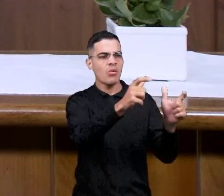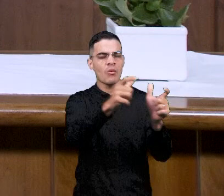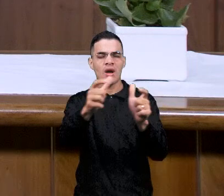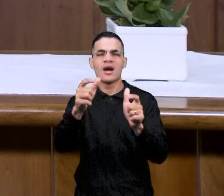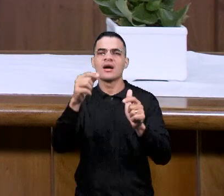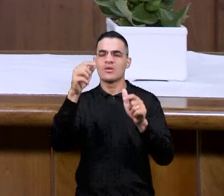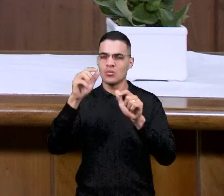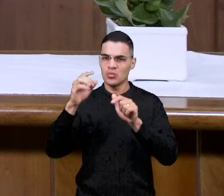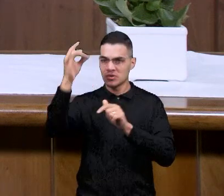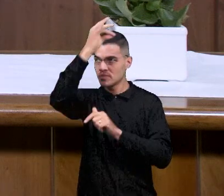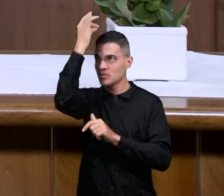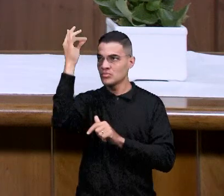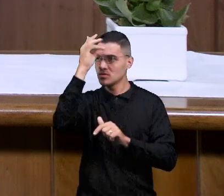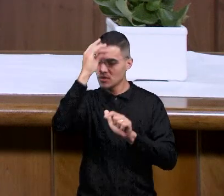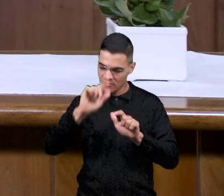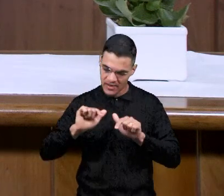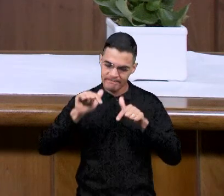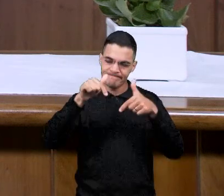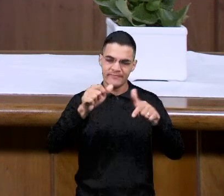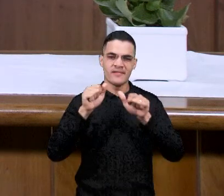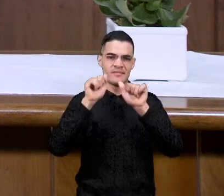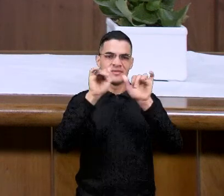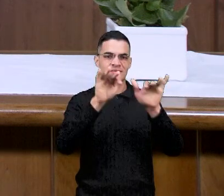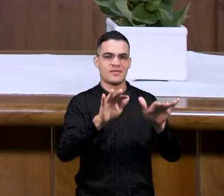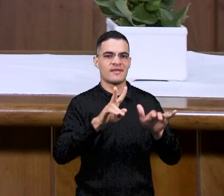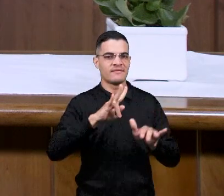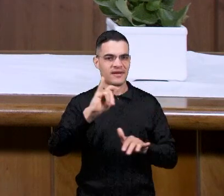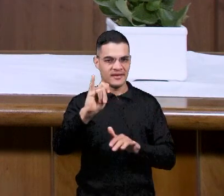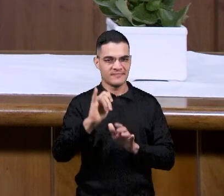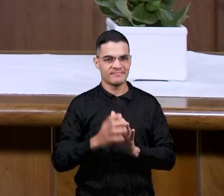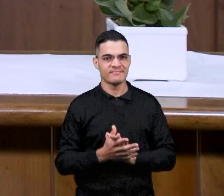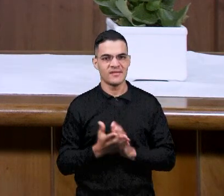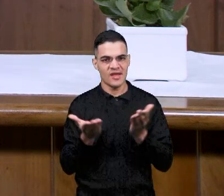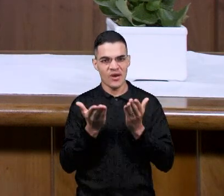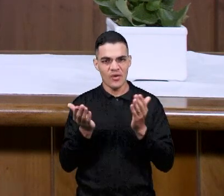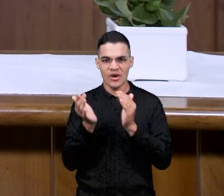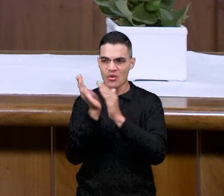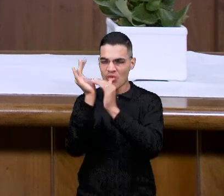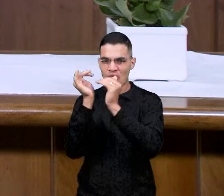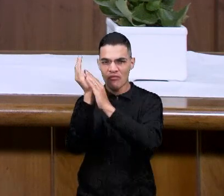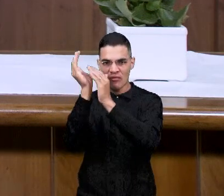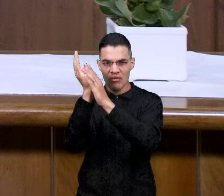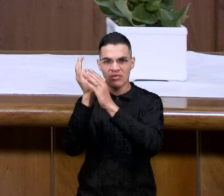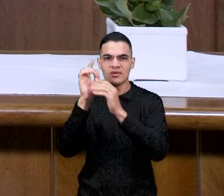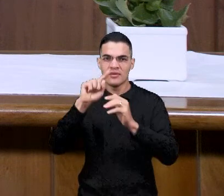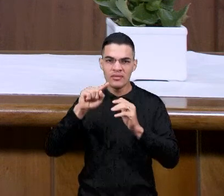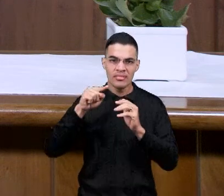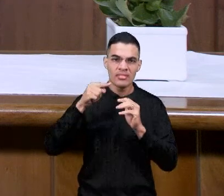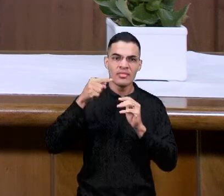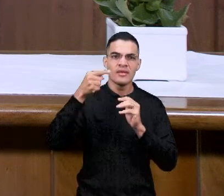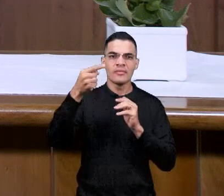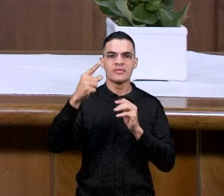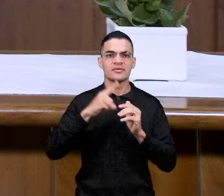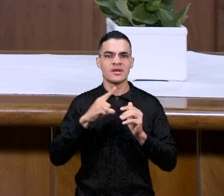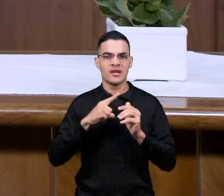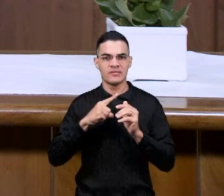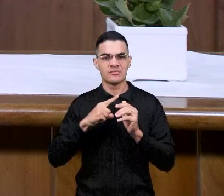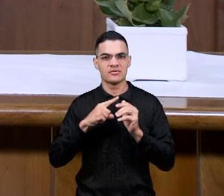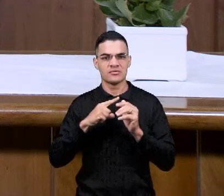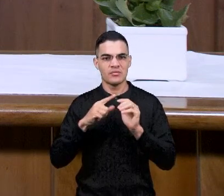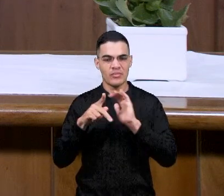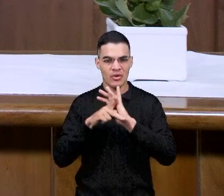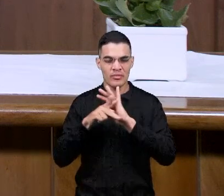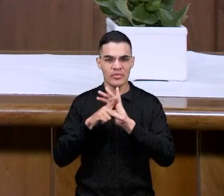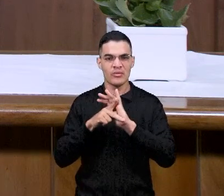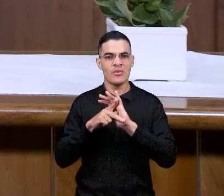vie. Nous allons louer le Seigneur. Nous allons chanter un chant d'adoration au nom du Seigneur. Et dans la séquence de cette louange, nous